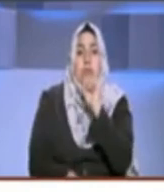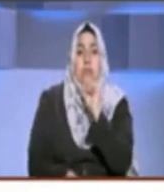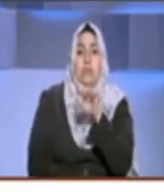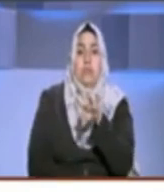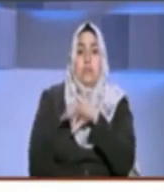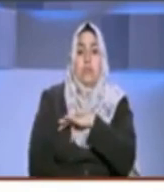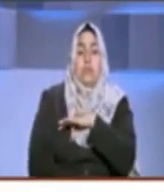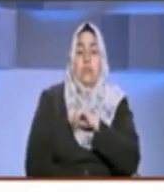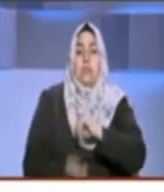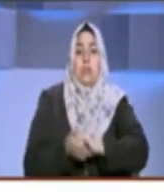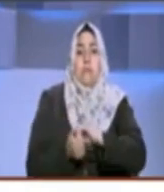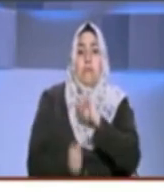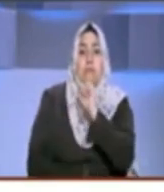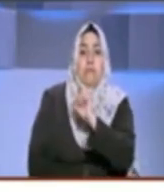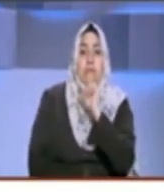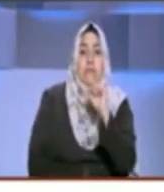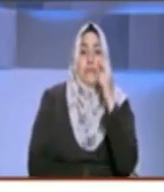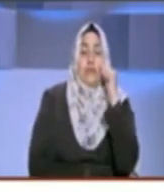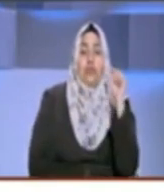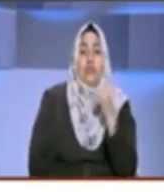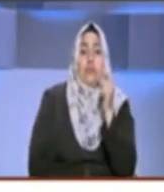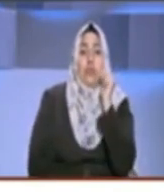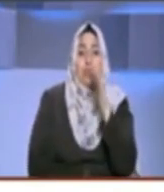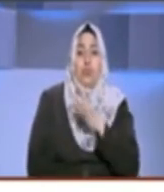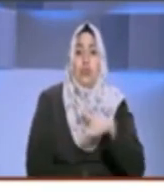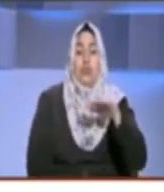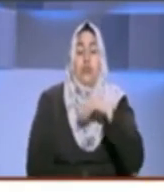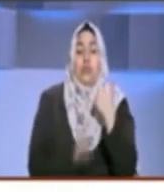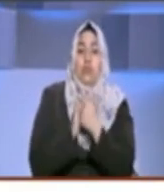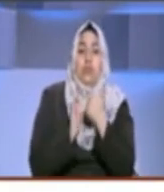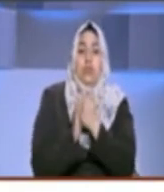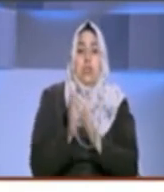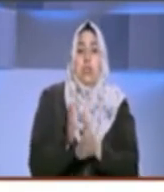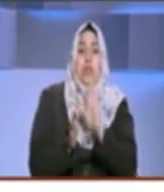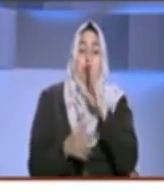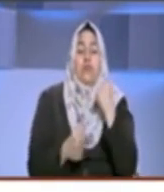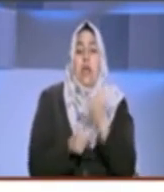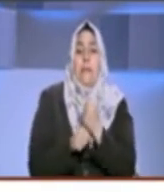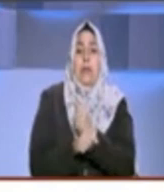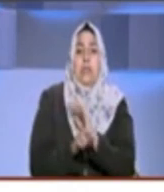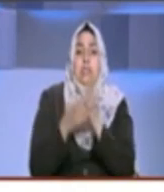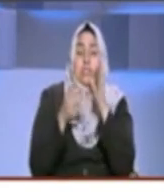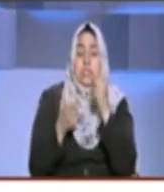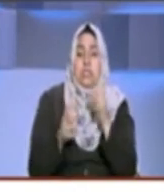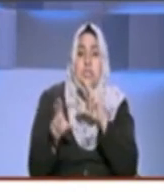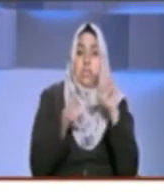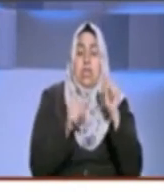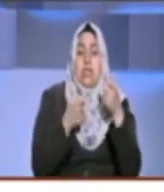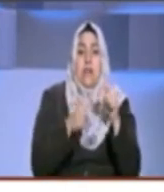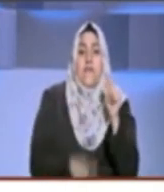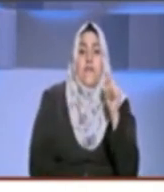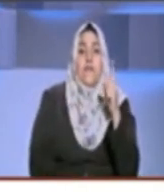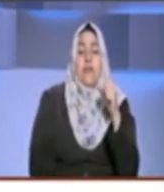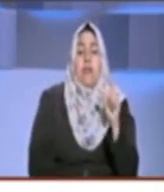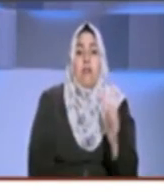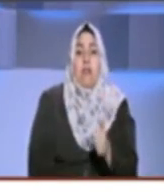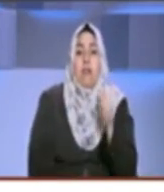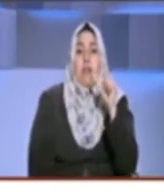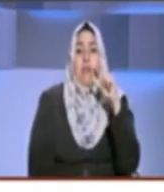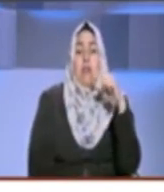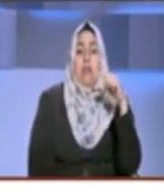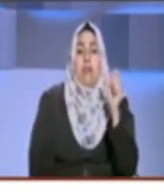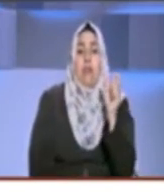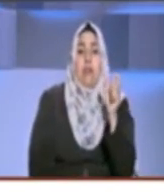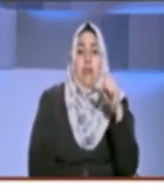بتاعتها وفقا لطبيعة الشعب والاقتصاد نفسه شكله عامل ازاي. يعني في دولة زي فنلندا مثلا، دولة كلها عبارة عن ديجيتال كونتري،